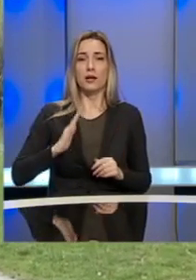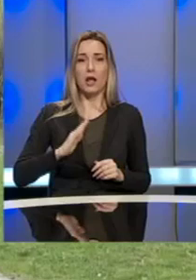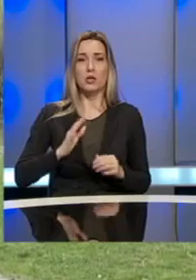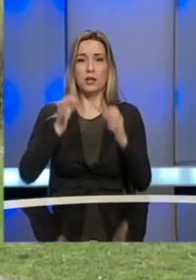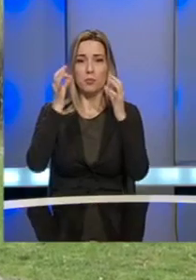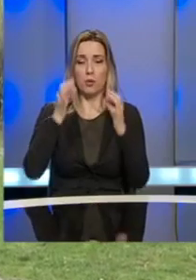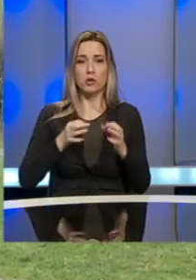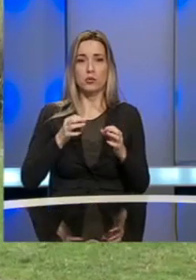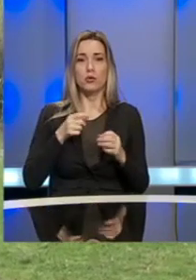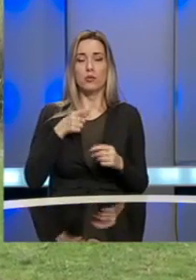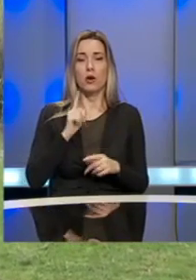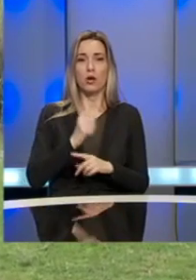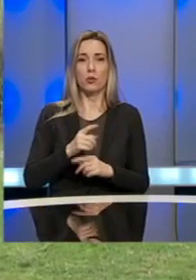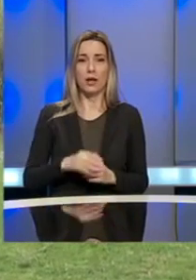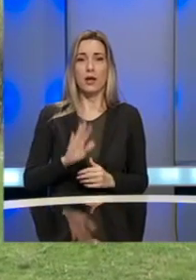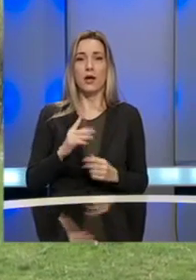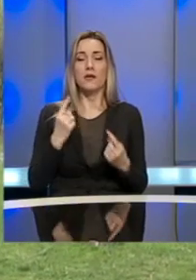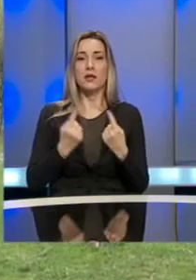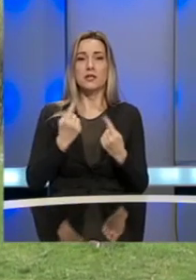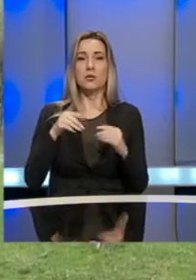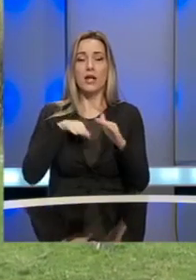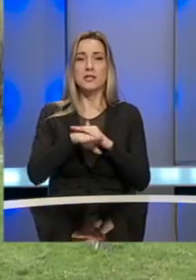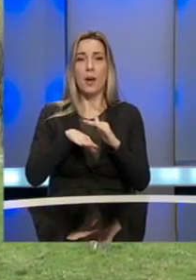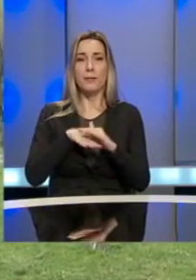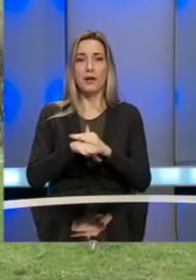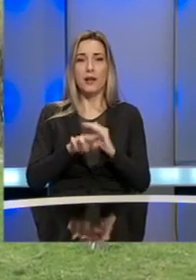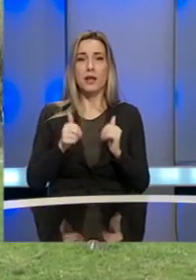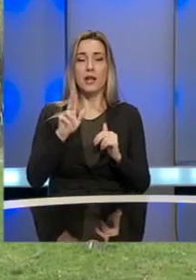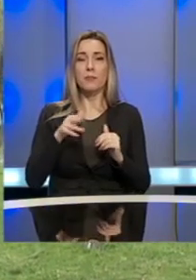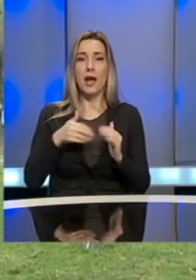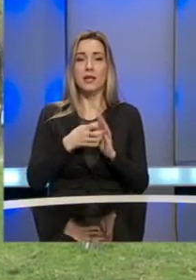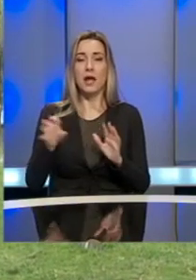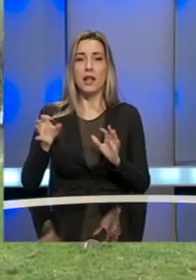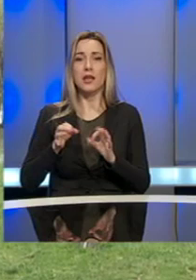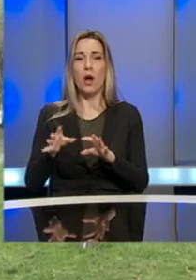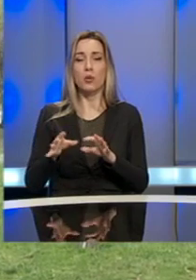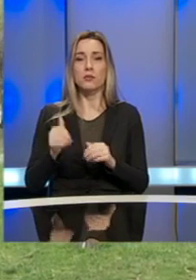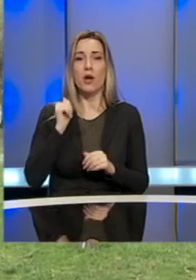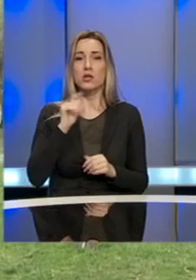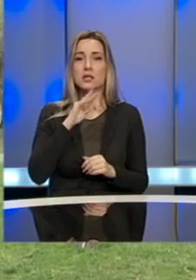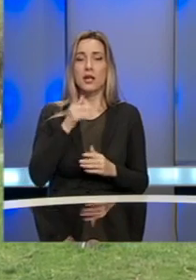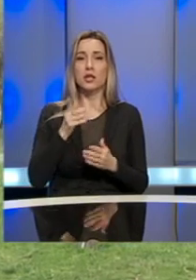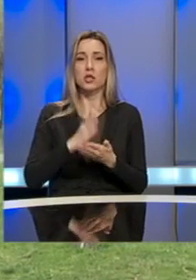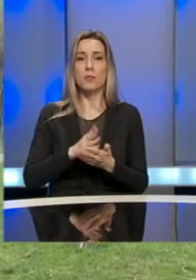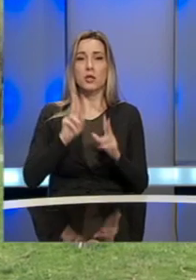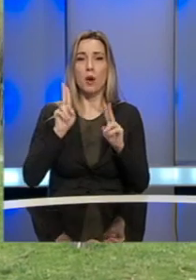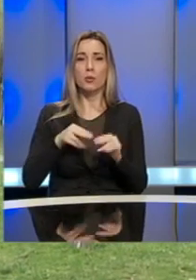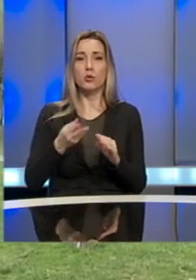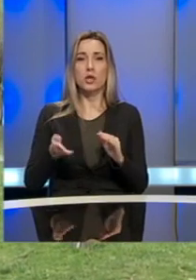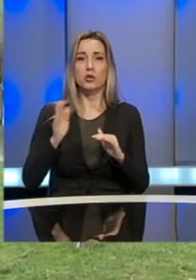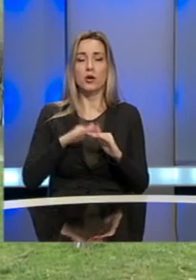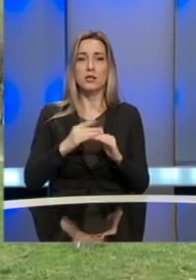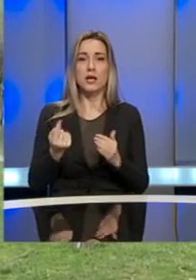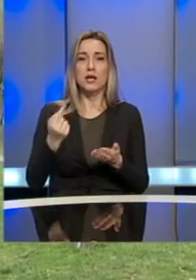su na snazi. Kakva je situacija što se tiče migranata, da li ih i dalje ima na ulicama Sarajeva? Rekli ste jučer da će biti omogućeno i dodatni